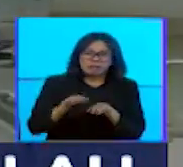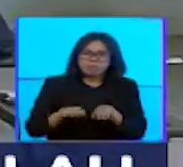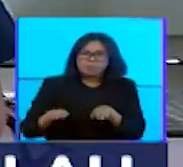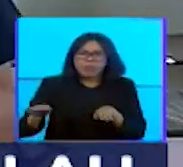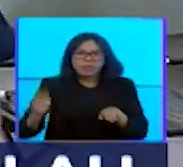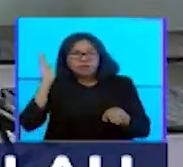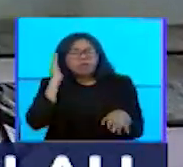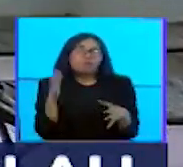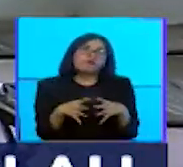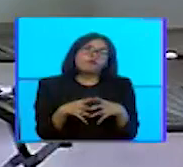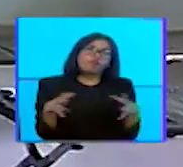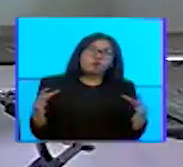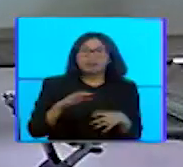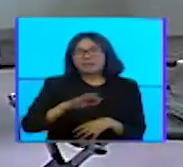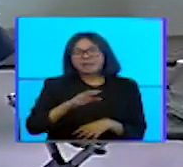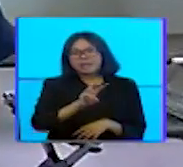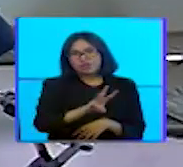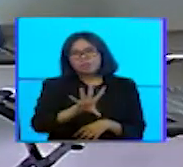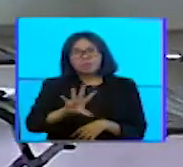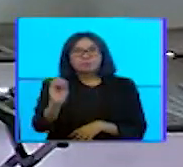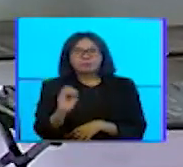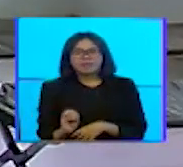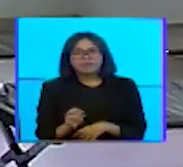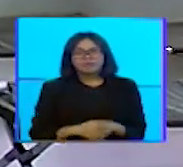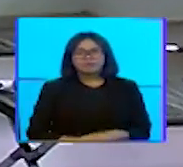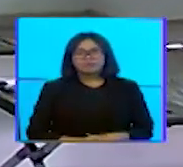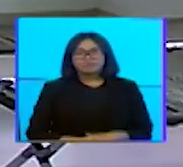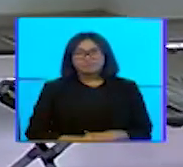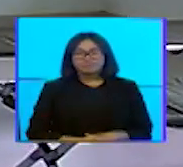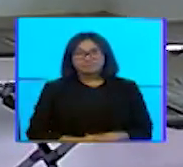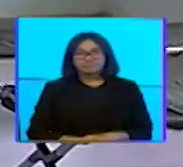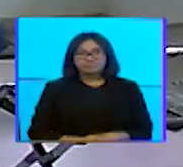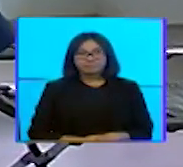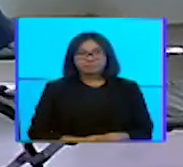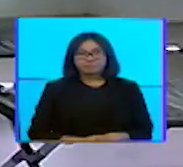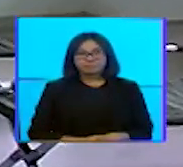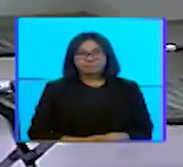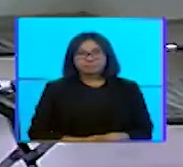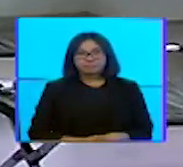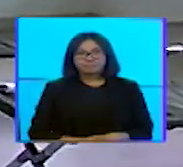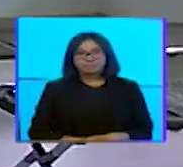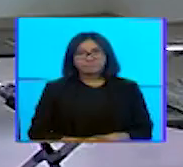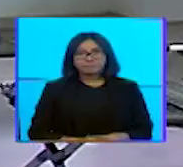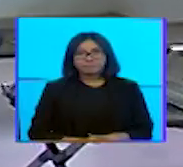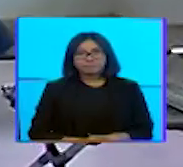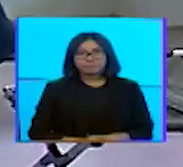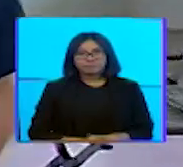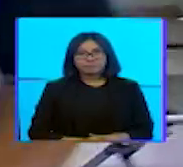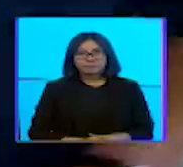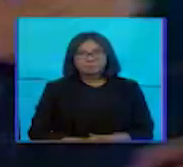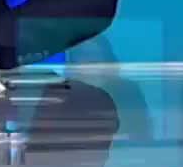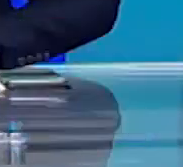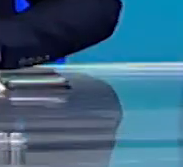Tangerang sirih sudah mencapai 30-day Jakarta tipe Herlangga Bayu Septian Tommy Hadikusumo Hai news